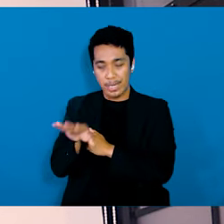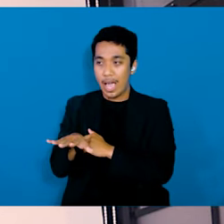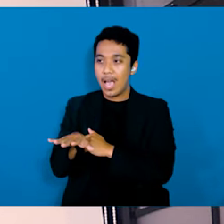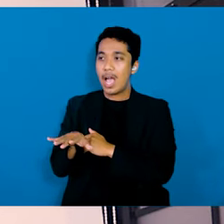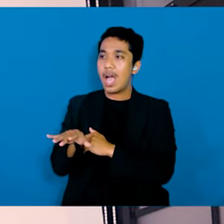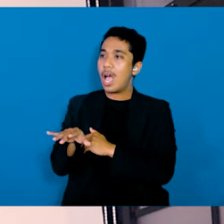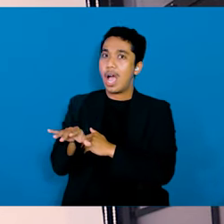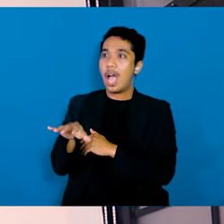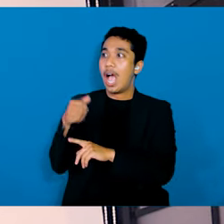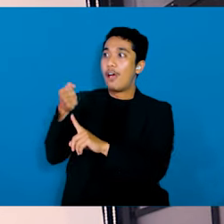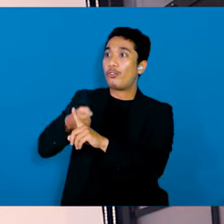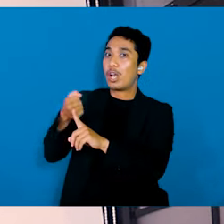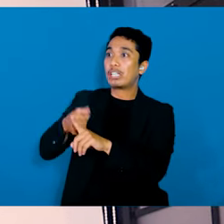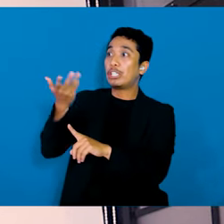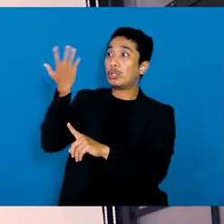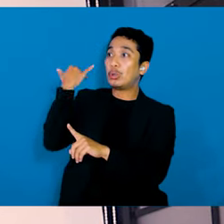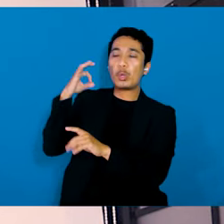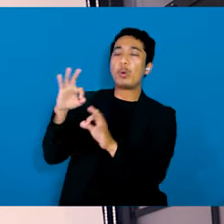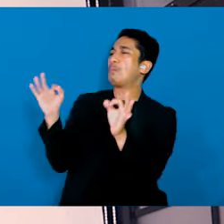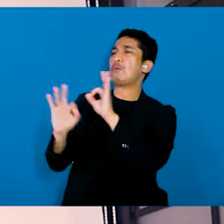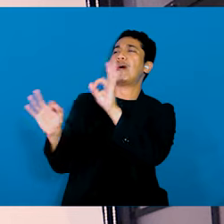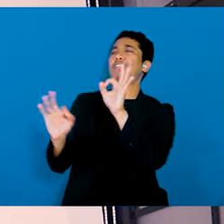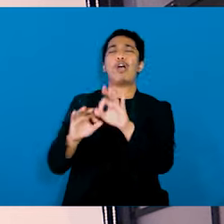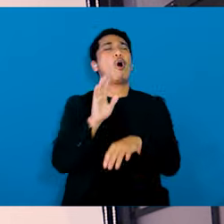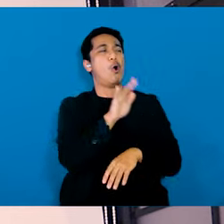saya itu belum ada yang advokasi loh zaman itu.